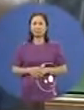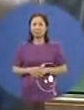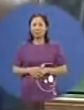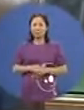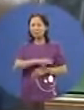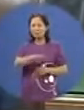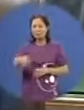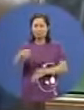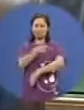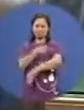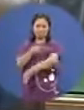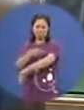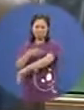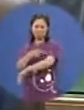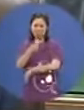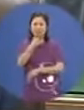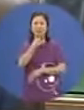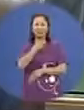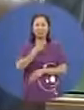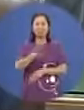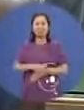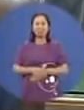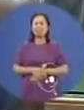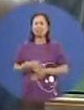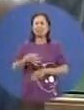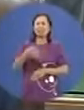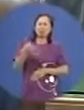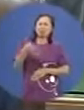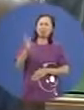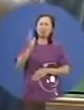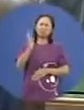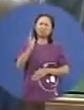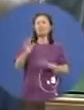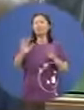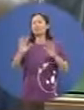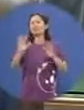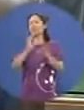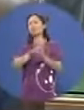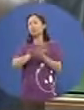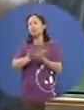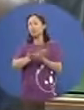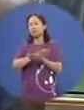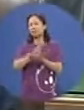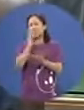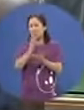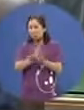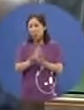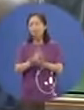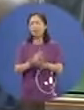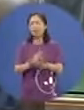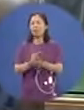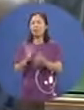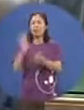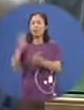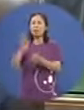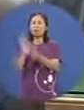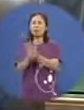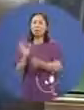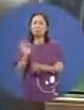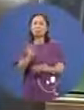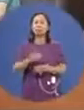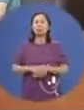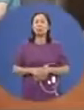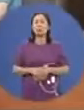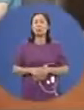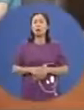と打ってもらおうと、 はい、 ちょっとお金かかるか嫌やななんていうのはなくしてね、でその時に和歌山県はもう定額で5000円